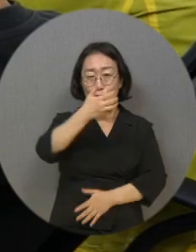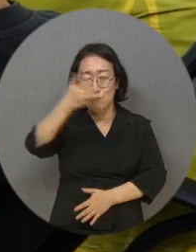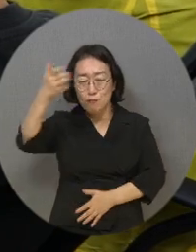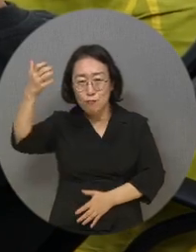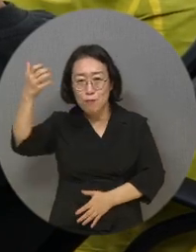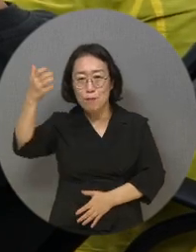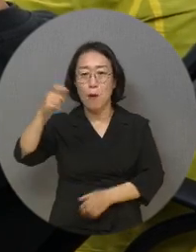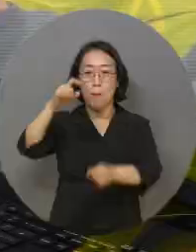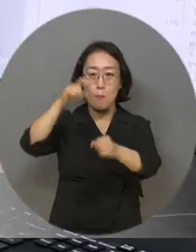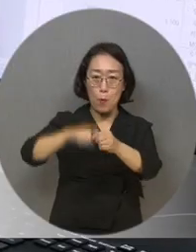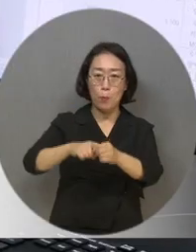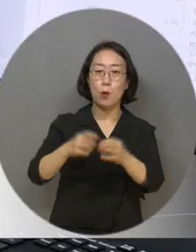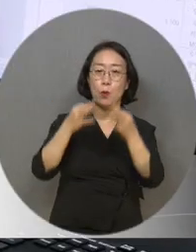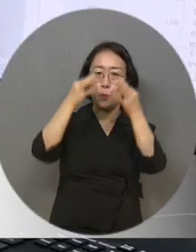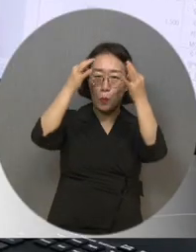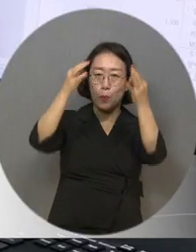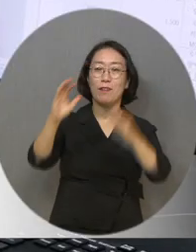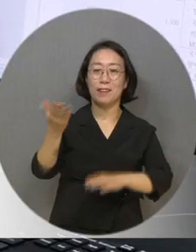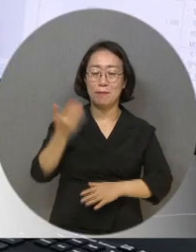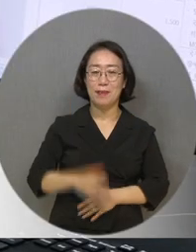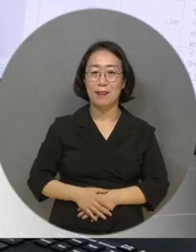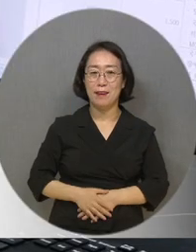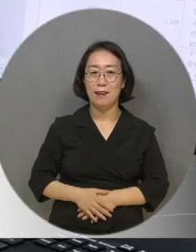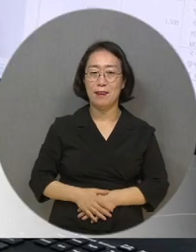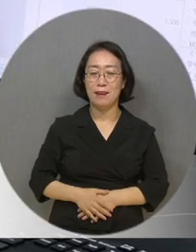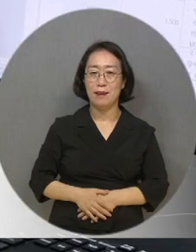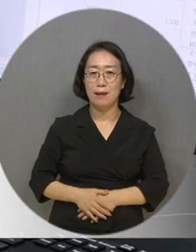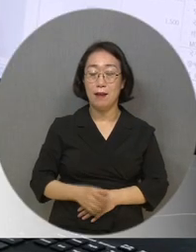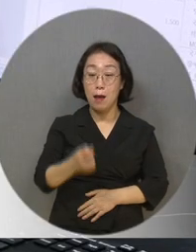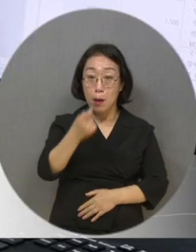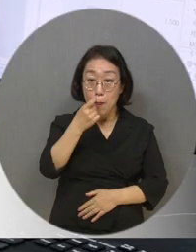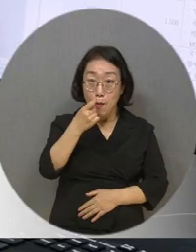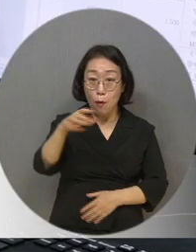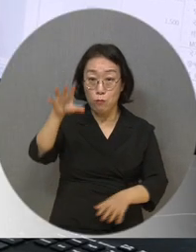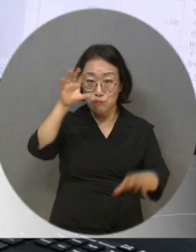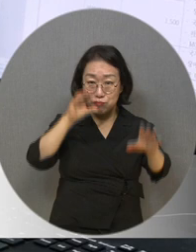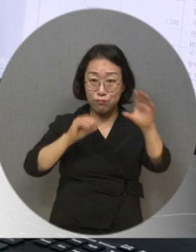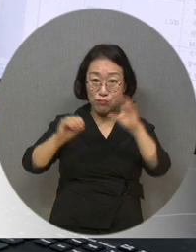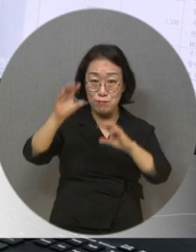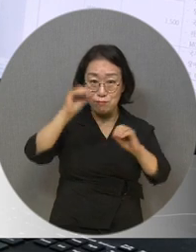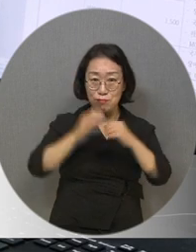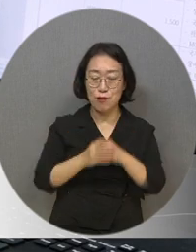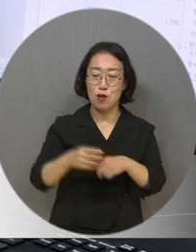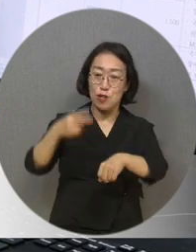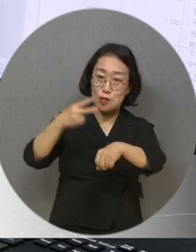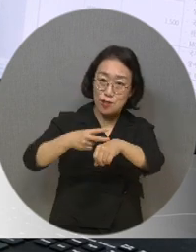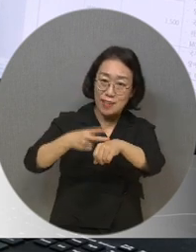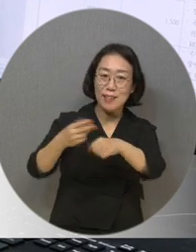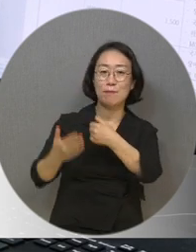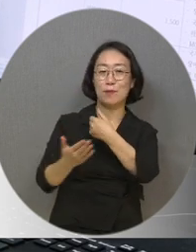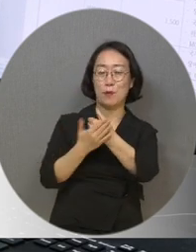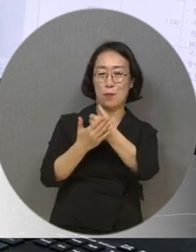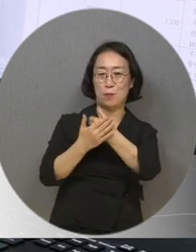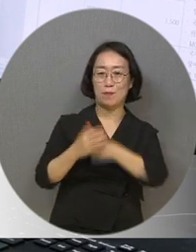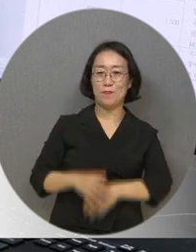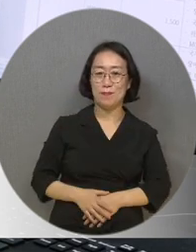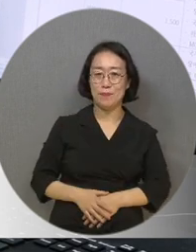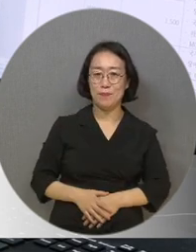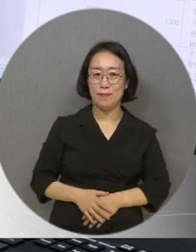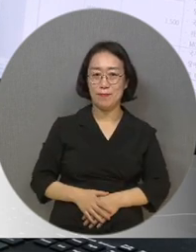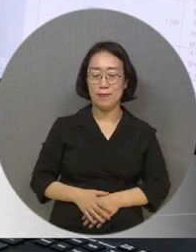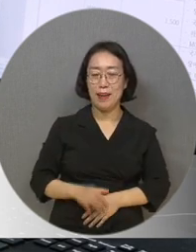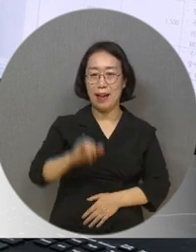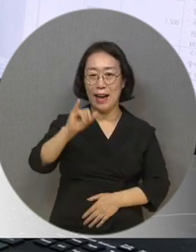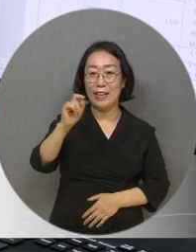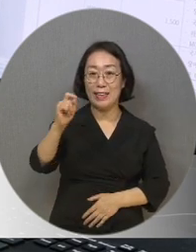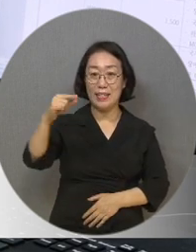매진합니다. 정보화 수업을 배우면서 선생님의 도움으로 한글